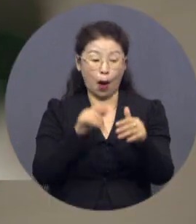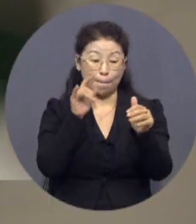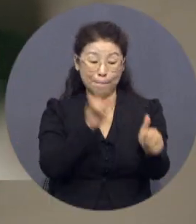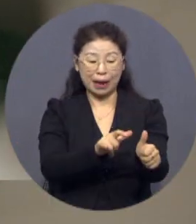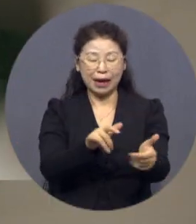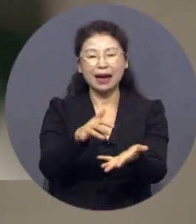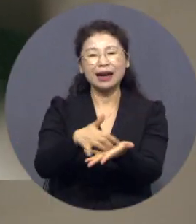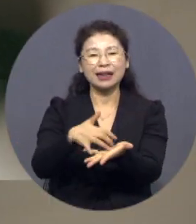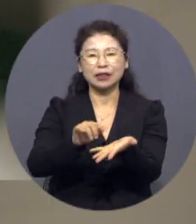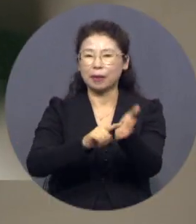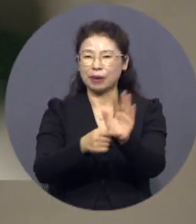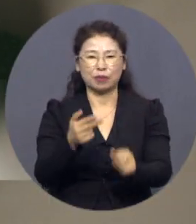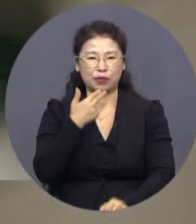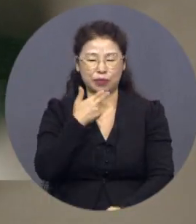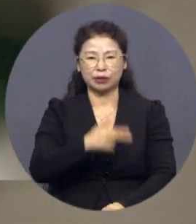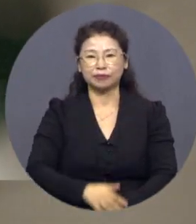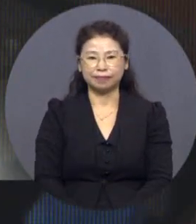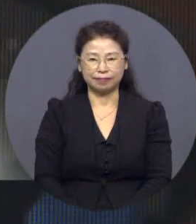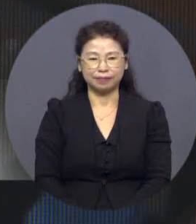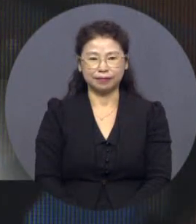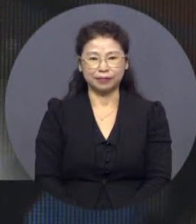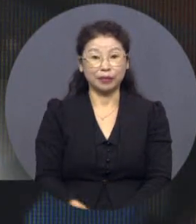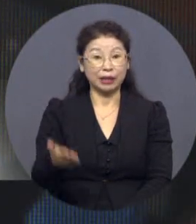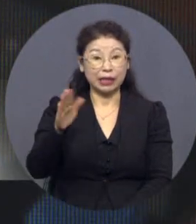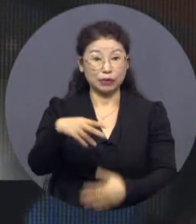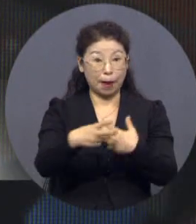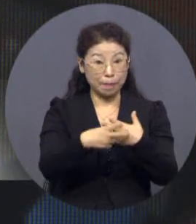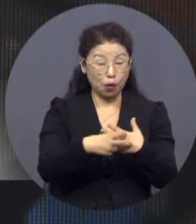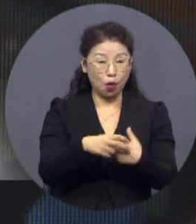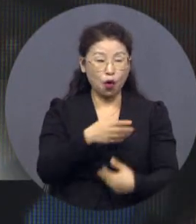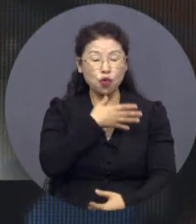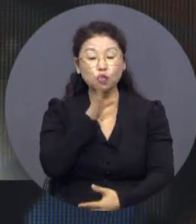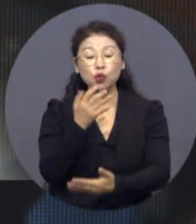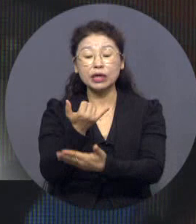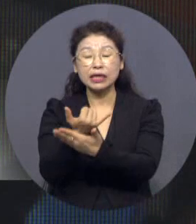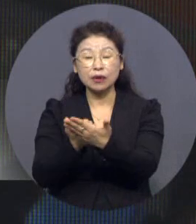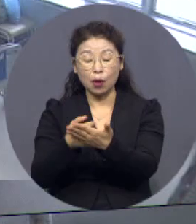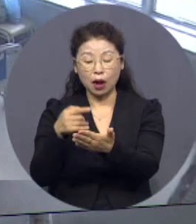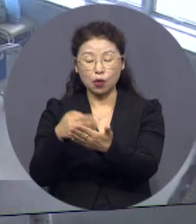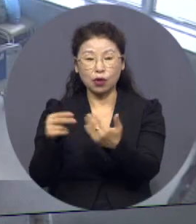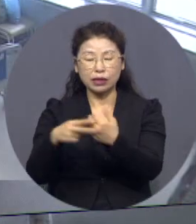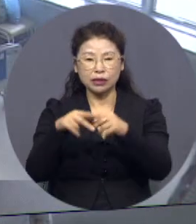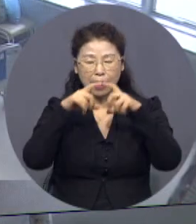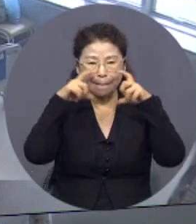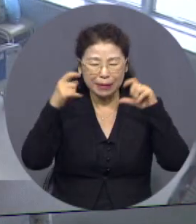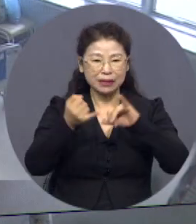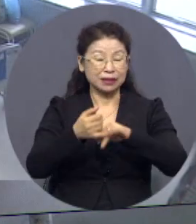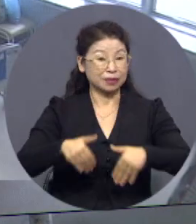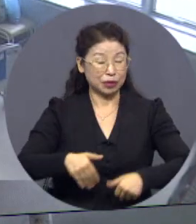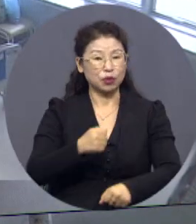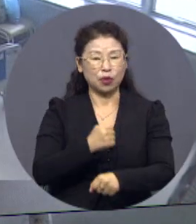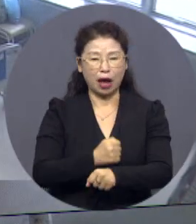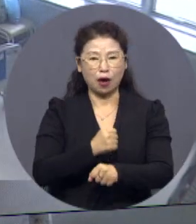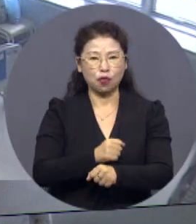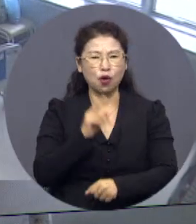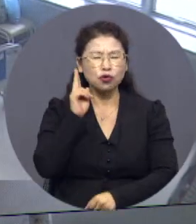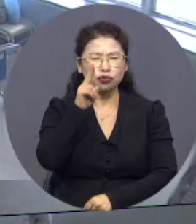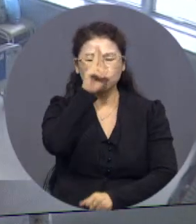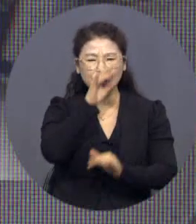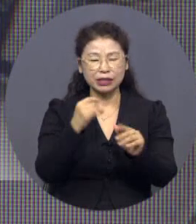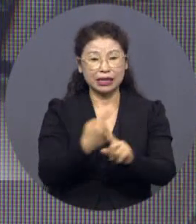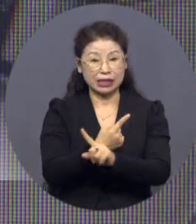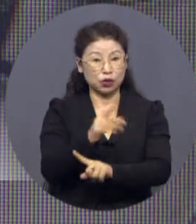확진자 통계자료도 발표하지 않습니다 하지만 병원과 요양원에서는 마스크를 당분간 착용해야 하고 중증